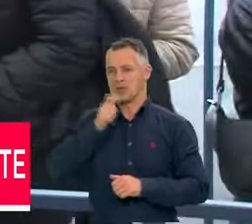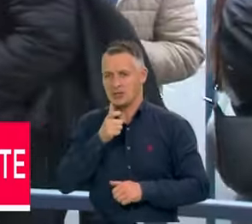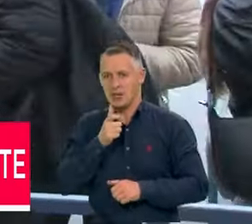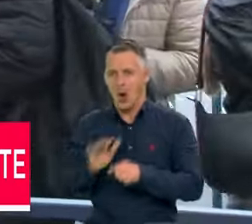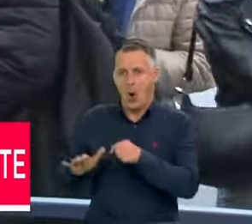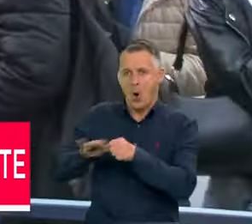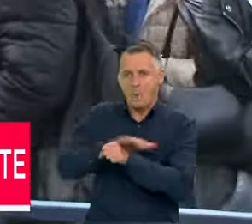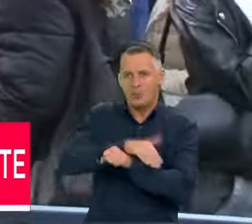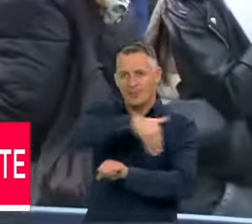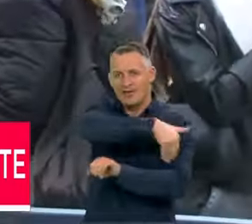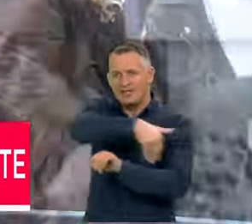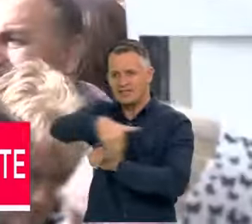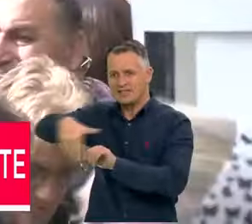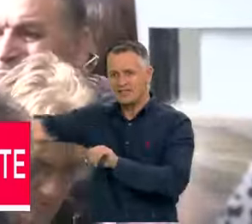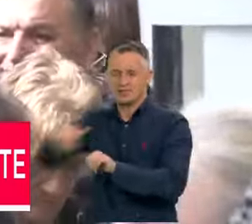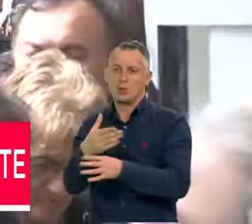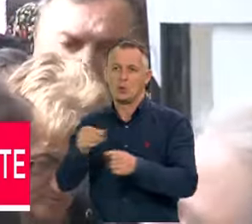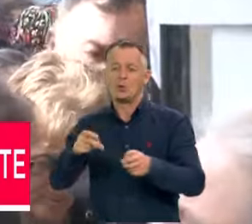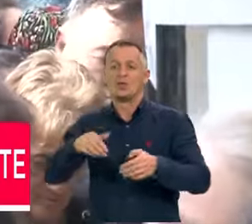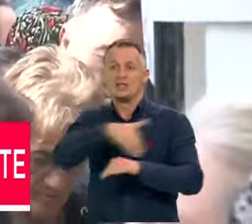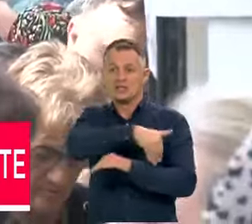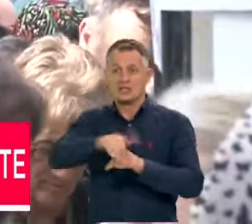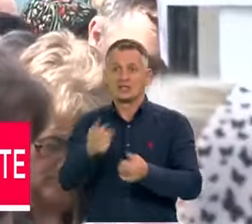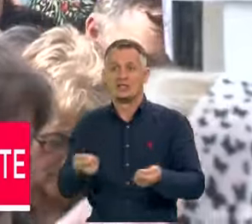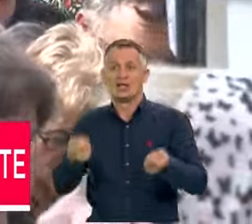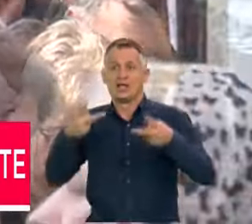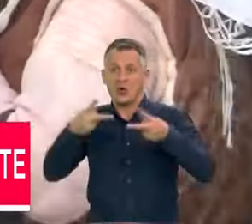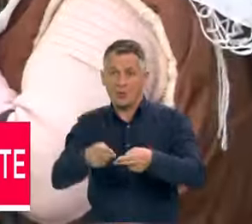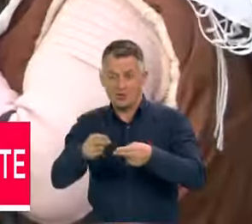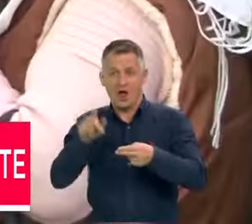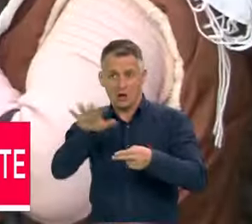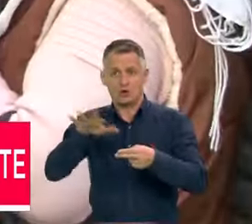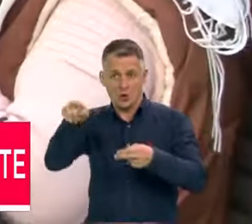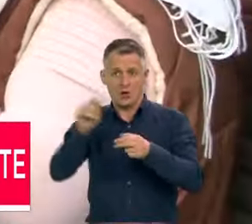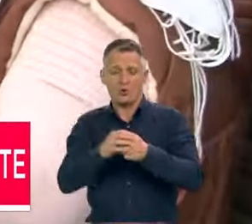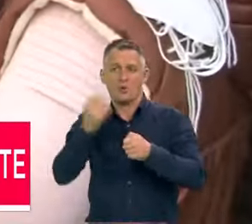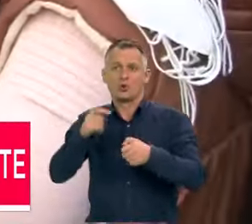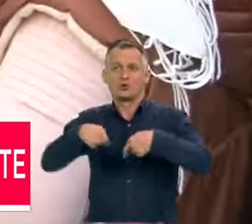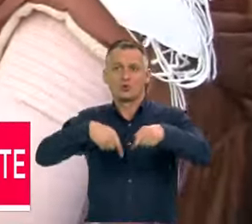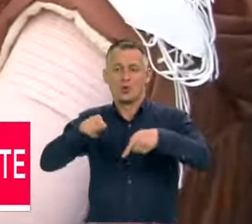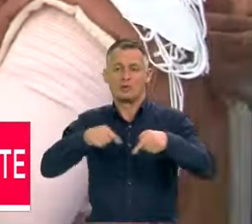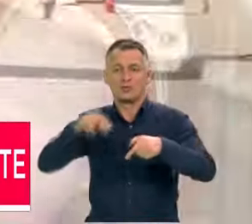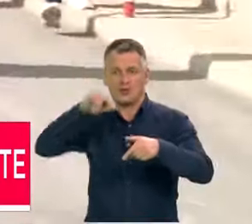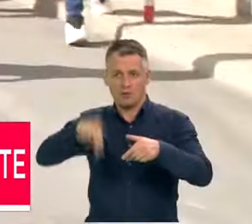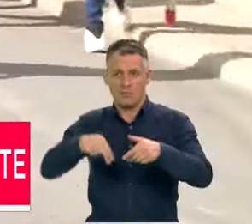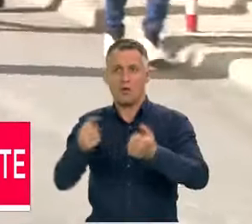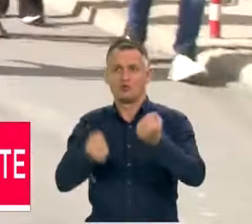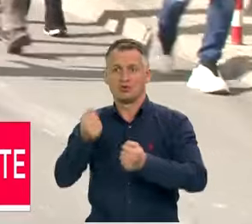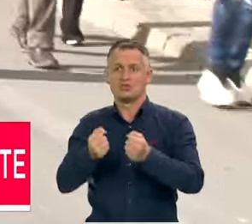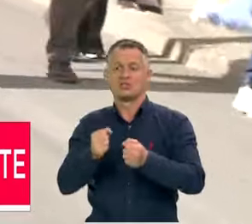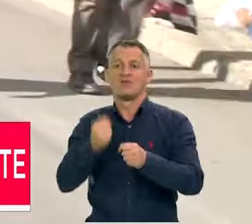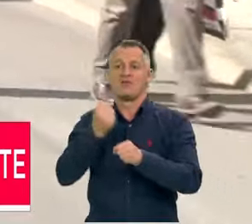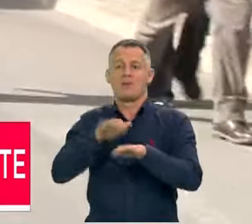multe artere au fost închise circulației din cauza fluxului mare de oameni și pentru a permite mașinilor de trans sport să